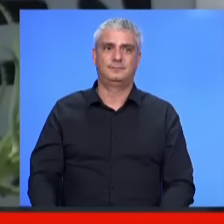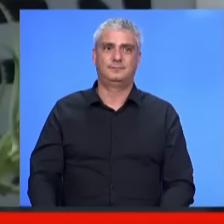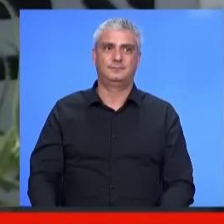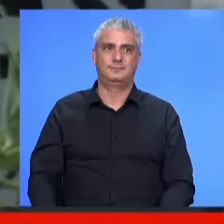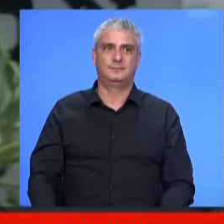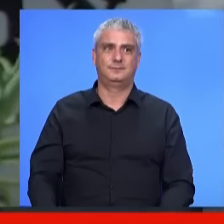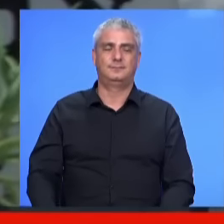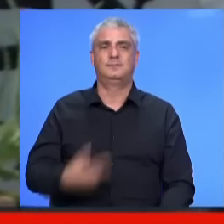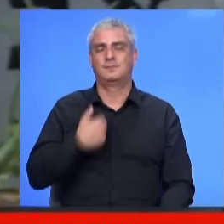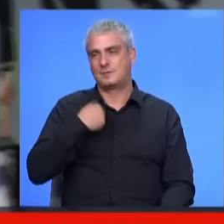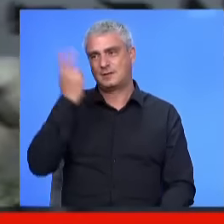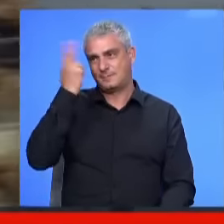אני מבינה